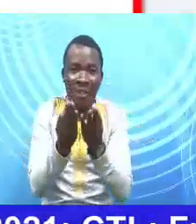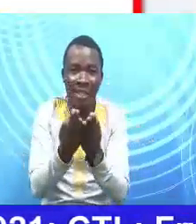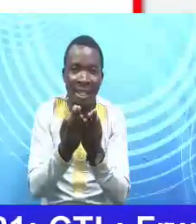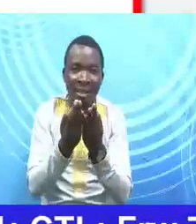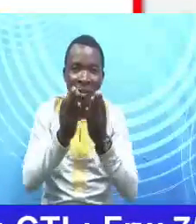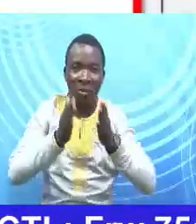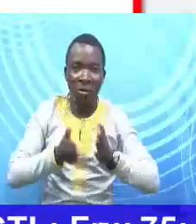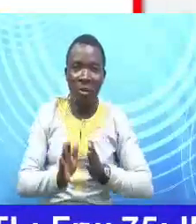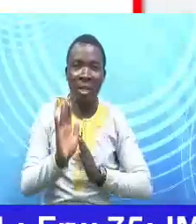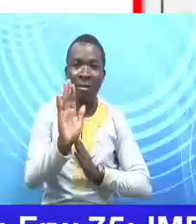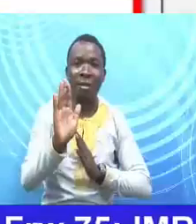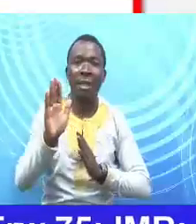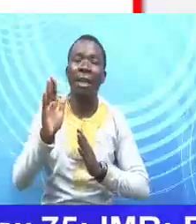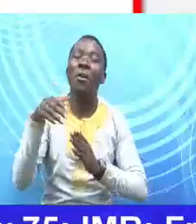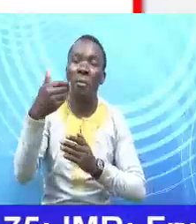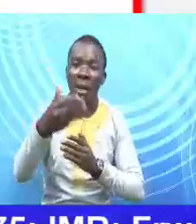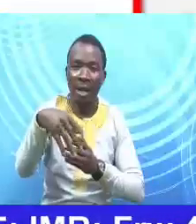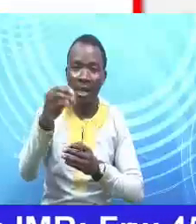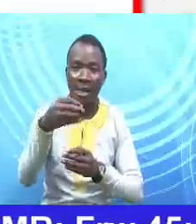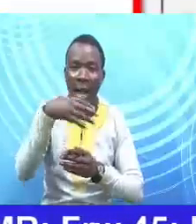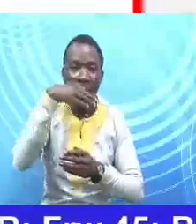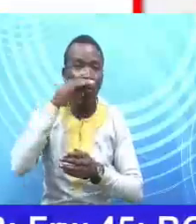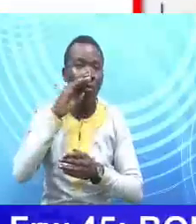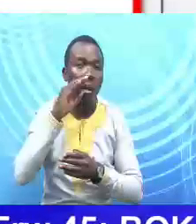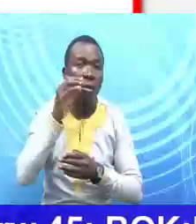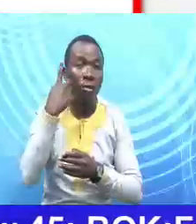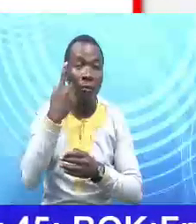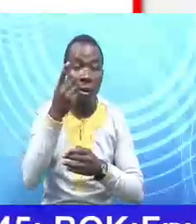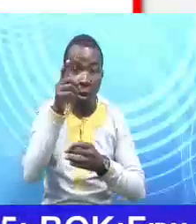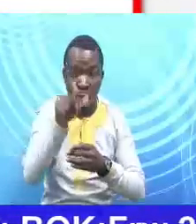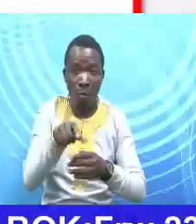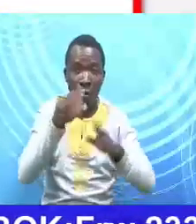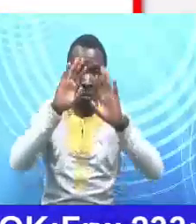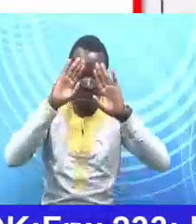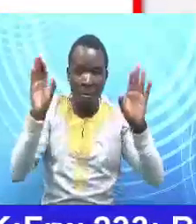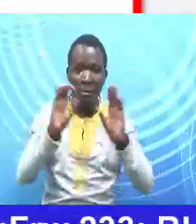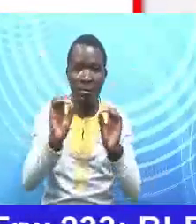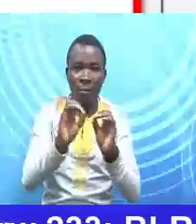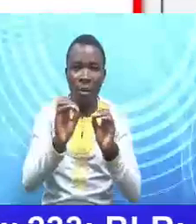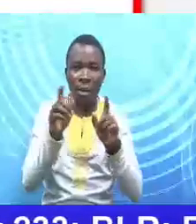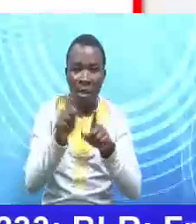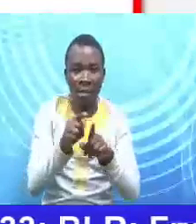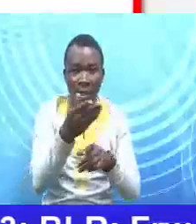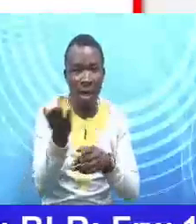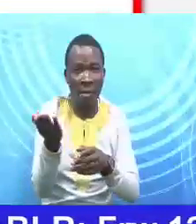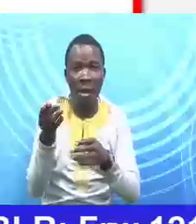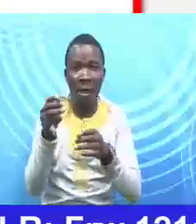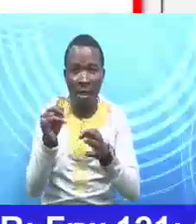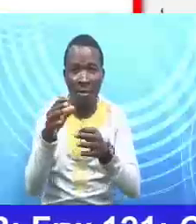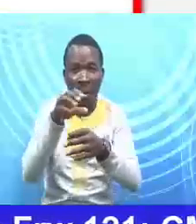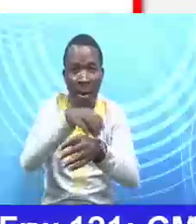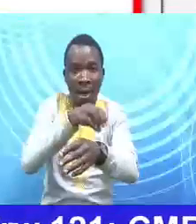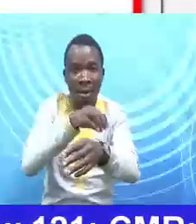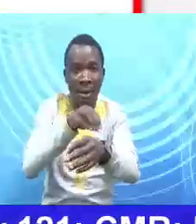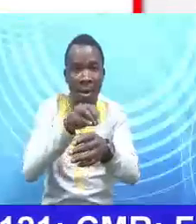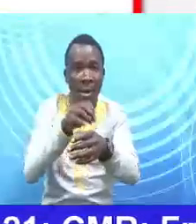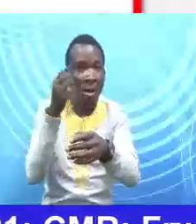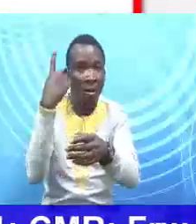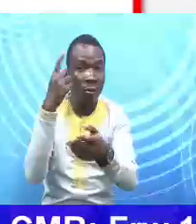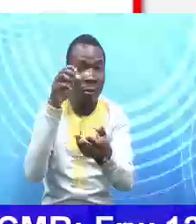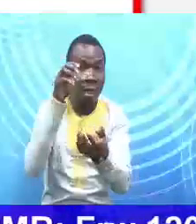rwe akajya kunywa urumva nawe ntabwo aba ari umuntu usobanutse n'aba ngaba nabo nubwo bakomeretse urumva icyo ni igihano kimwe